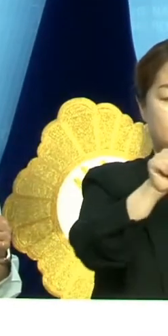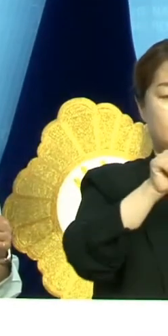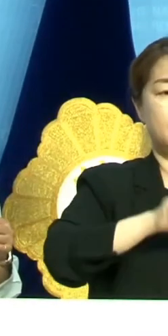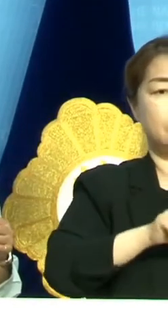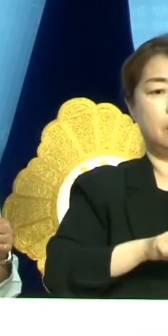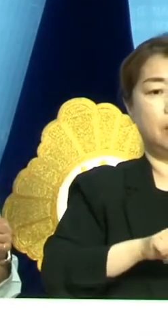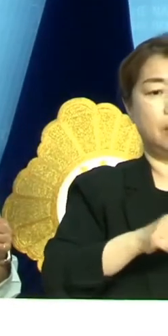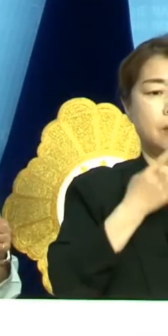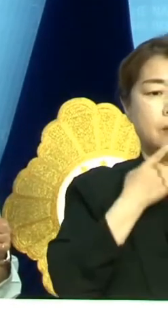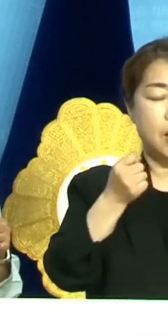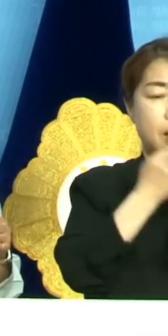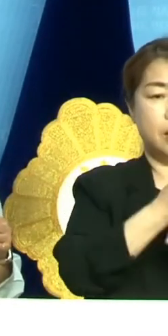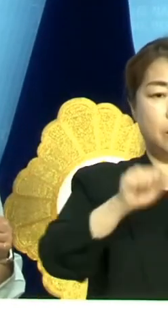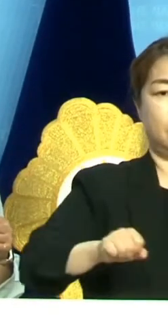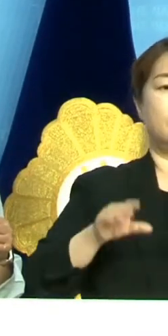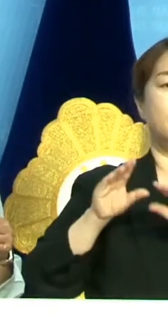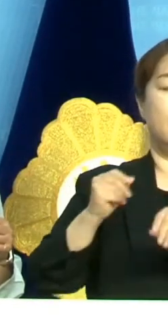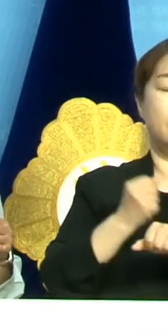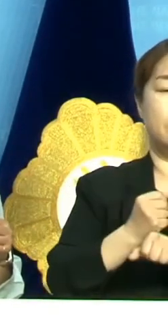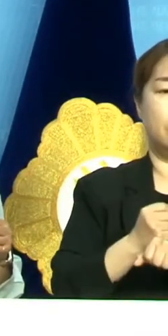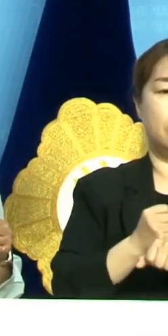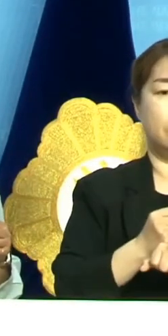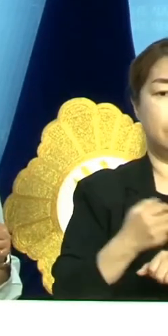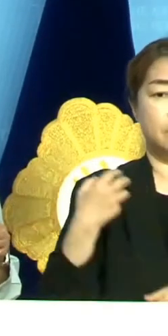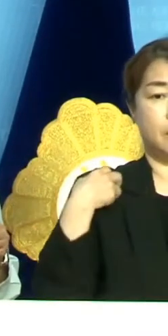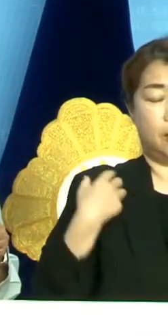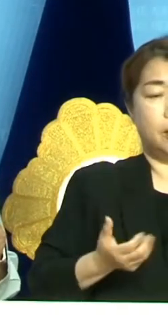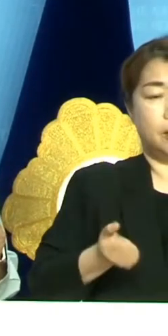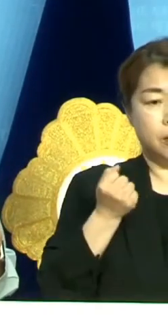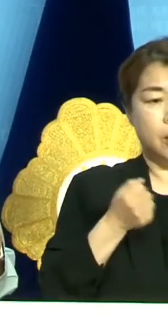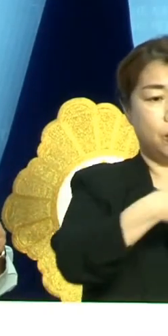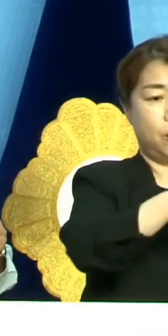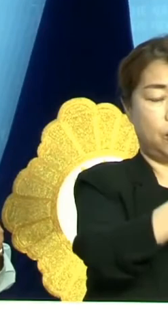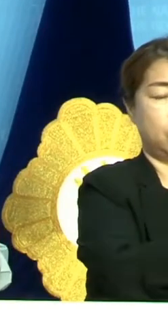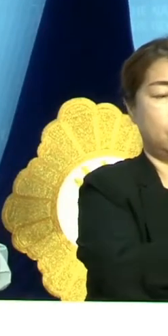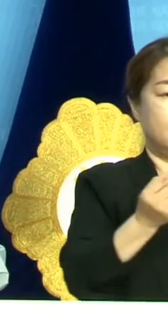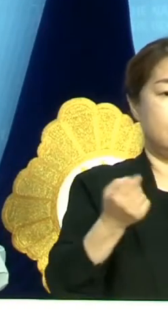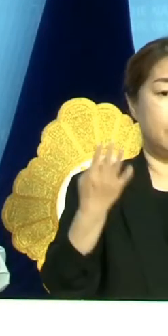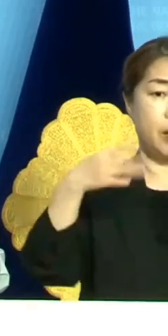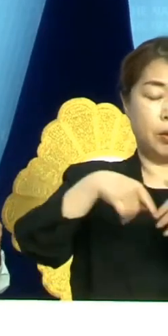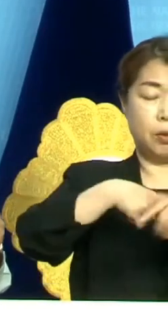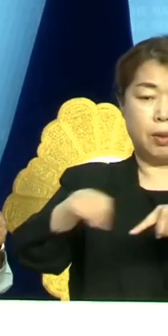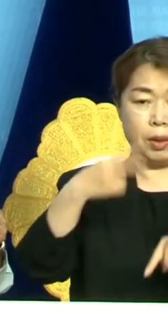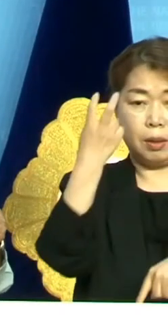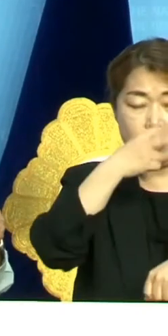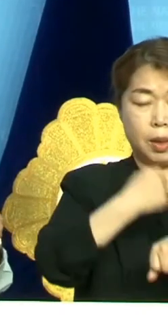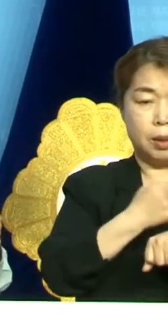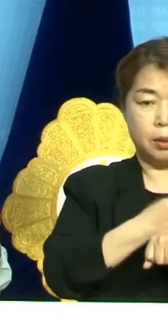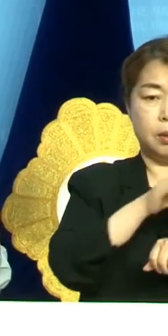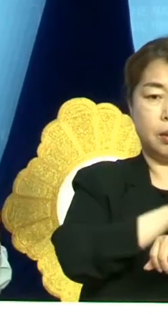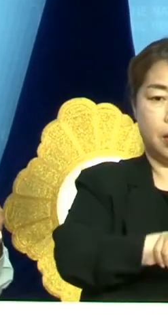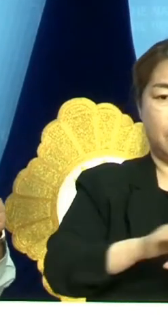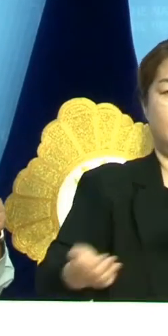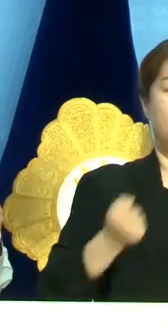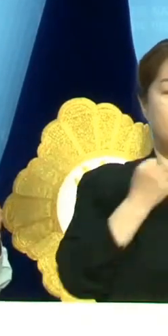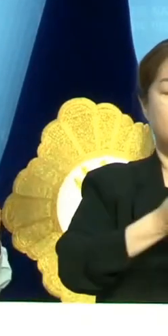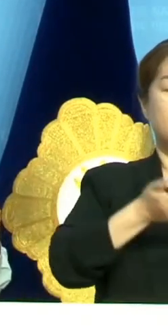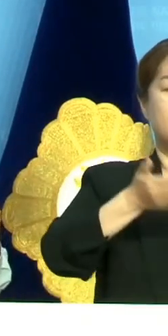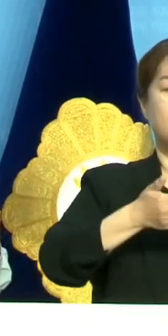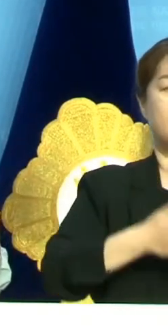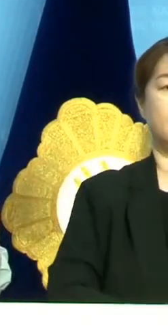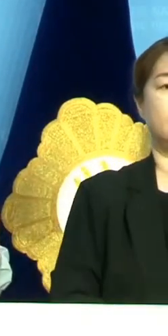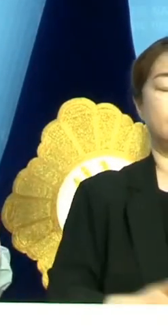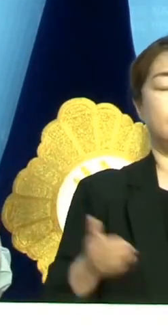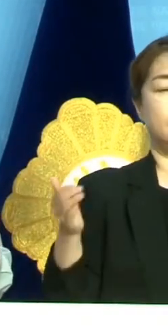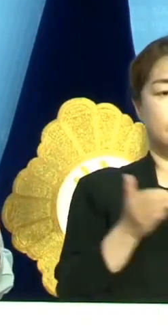소생의 책임있게 응해야 합니다 그럼 교육부 역시 대학의 이런 치졸한 행태에 대해 관리 감독의 의무를 다 하기를 바랍니다